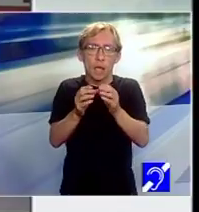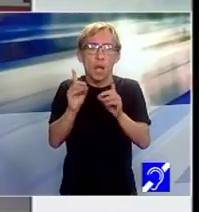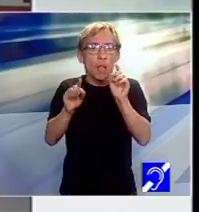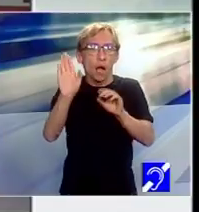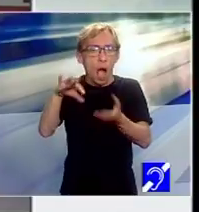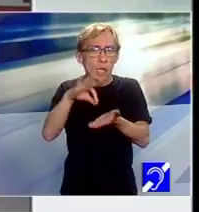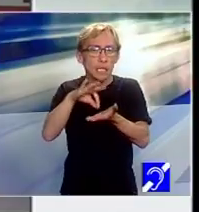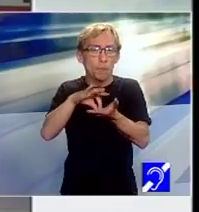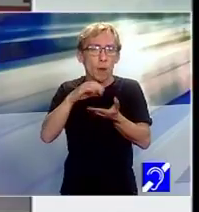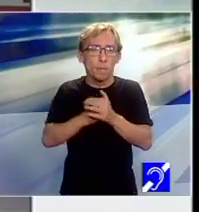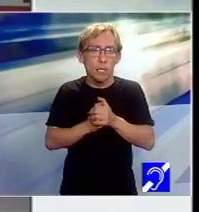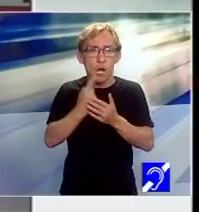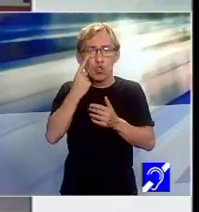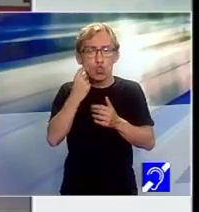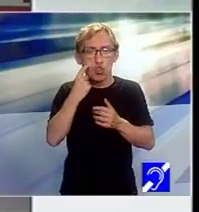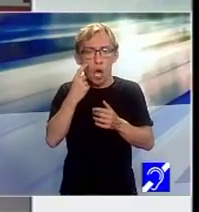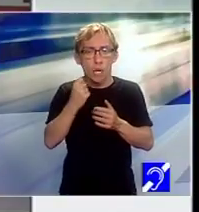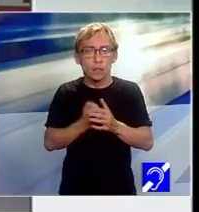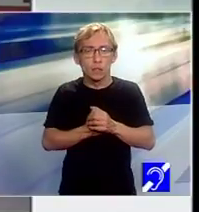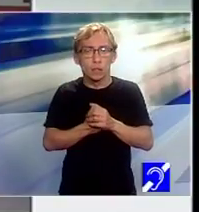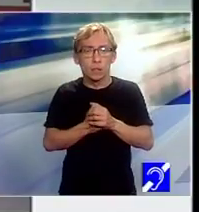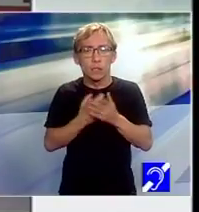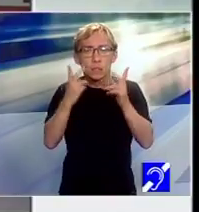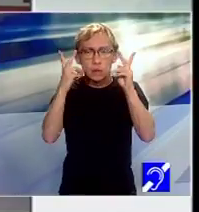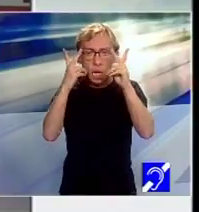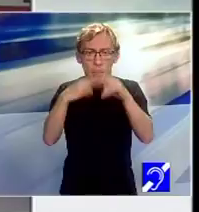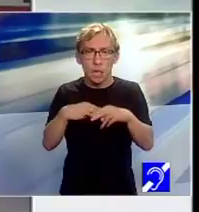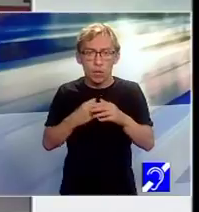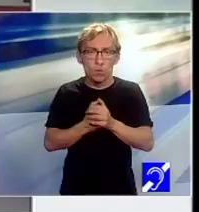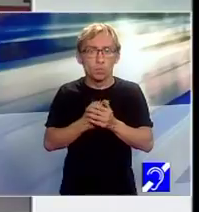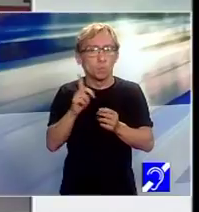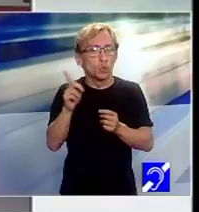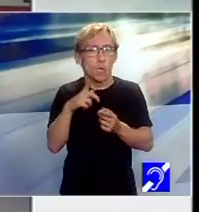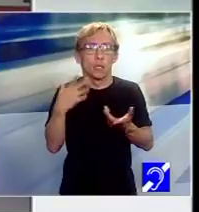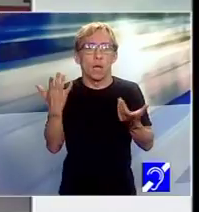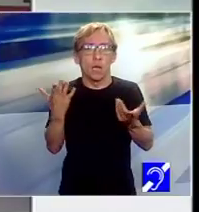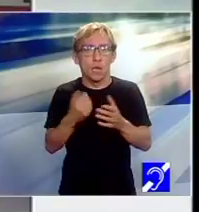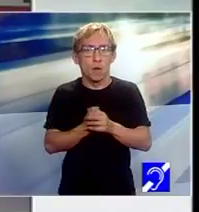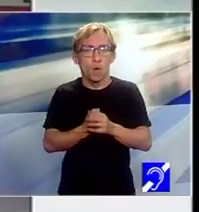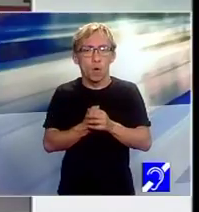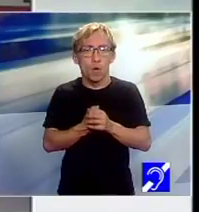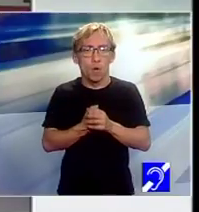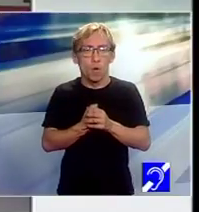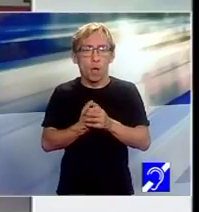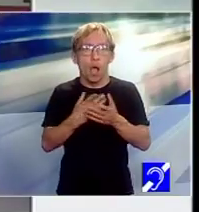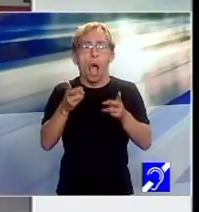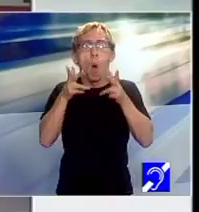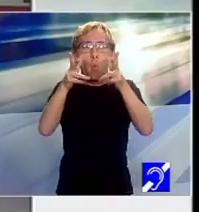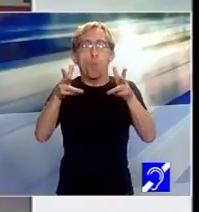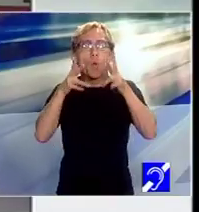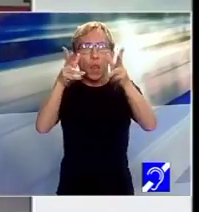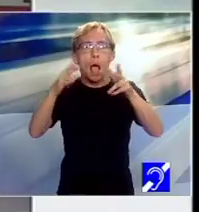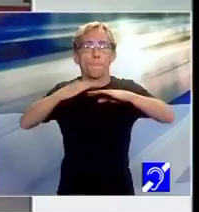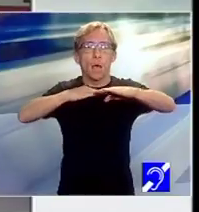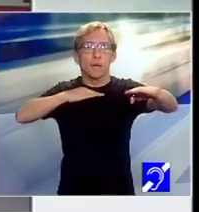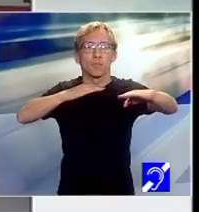și încerci să înțelegi că nu este numai urlat pe scenă și muzică din care nu